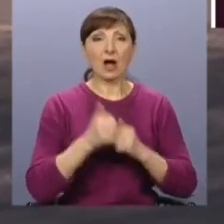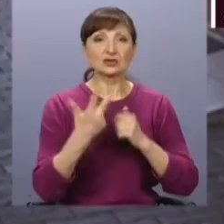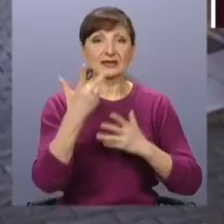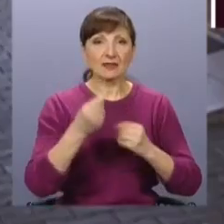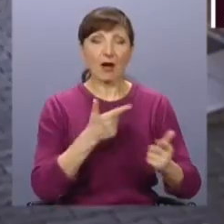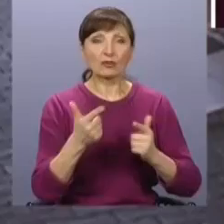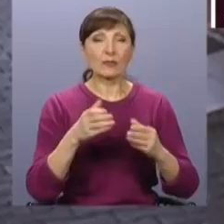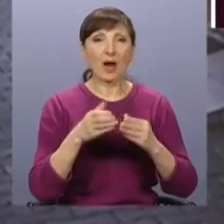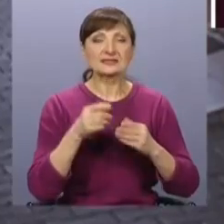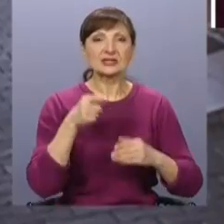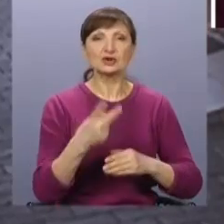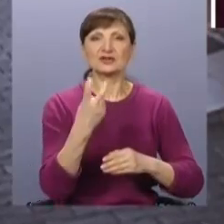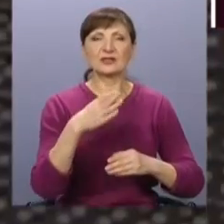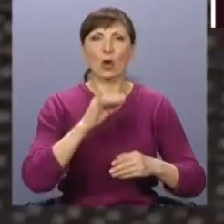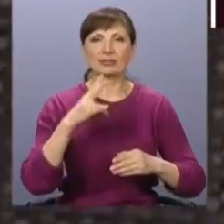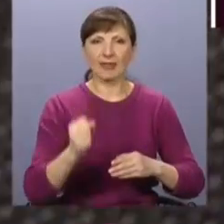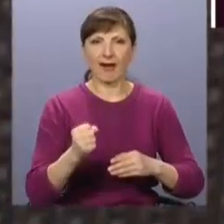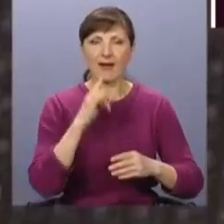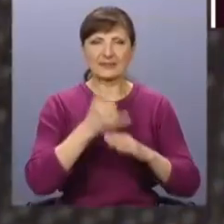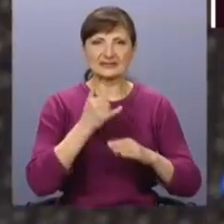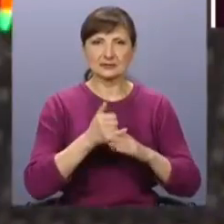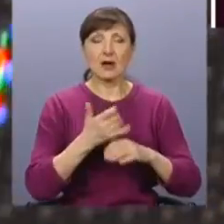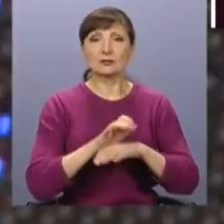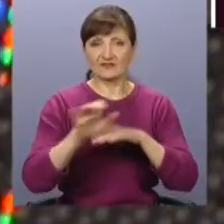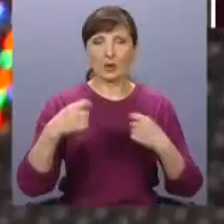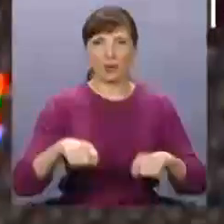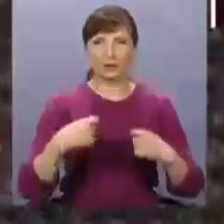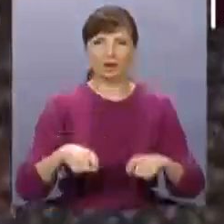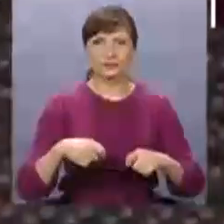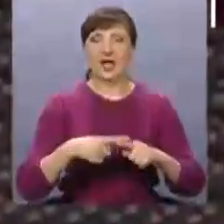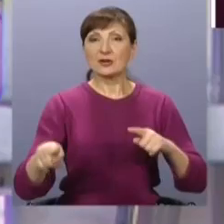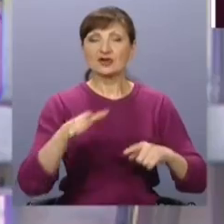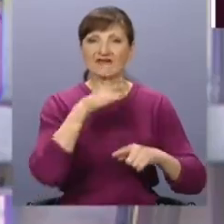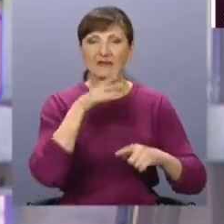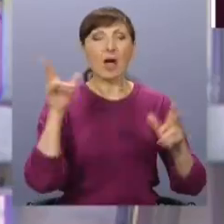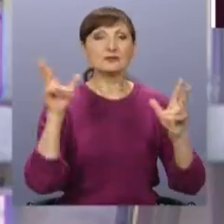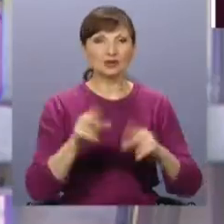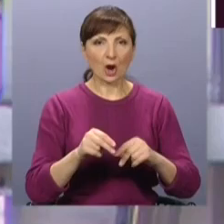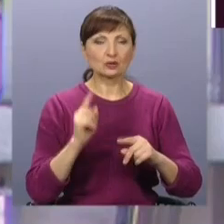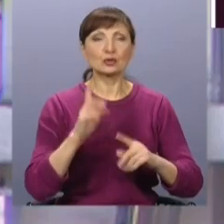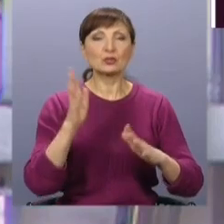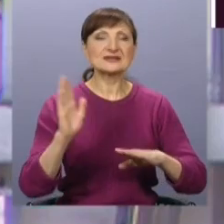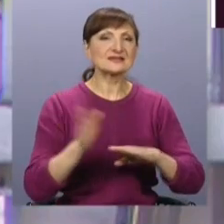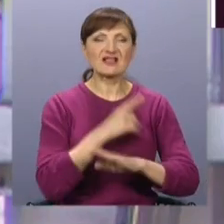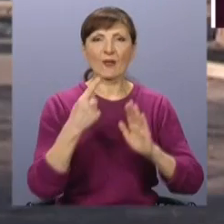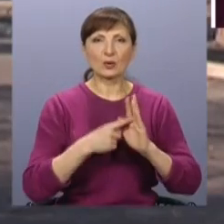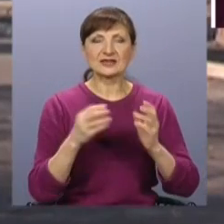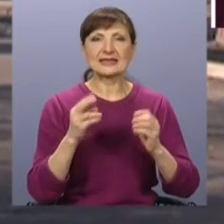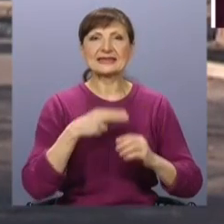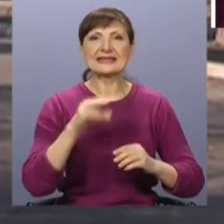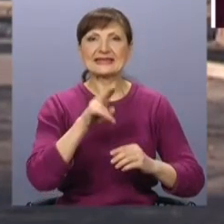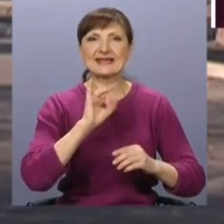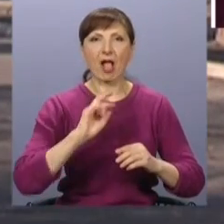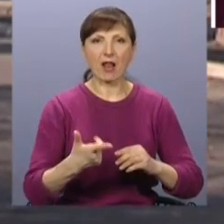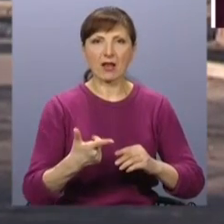готовит партию по 1200 тонн горючего, которое выходит на рынок. В ближайшее время обещают, что будет снят вопрос и по дизелю.